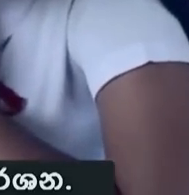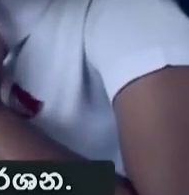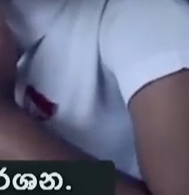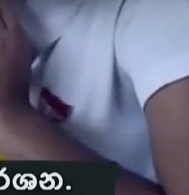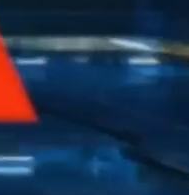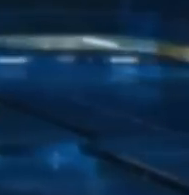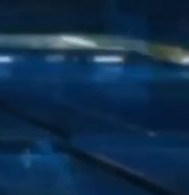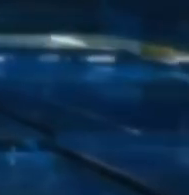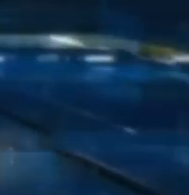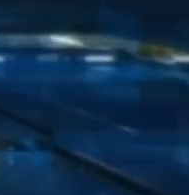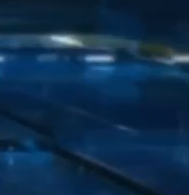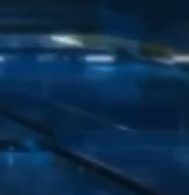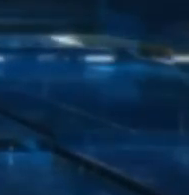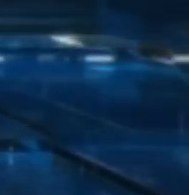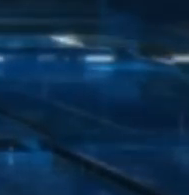517486ක්.